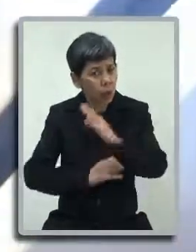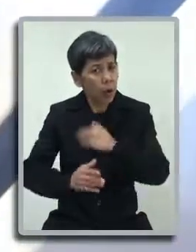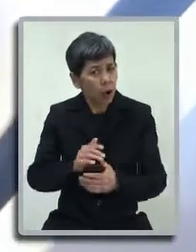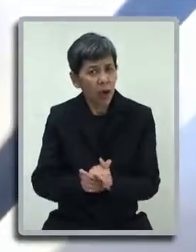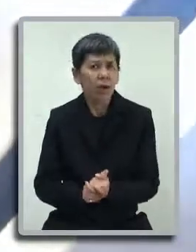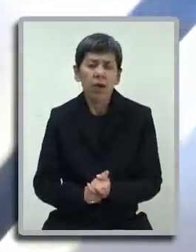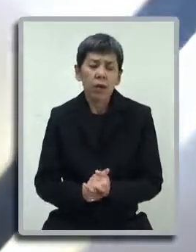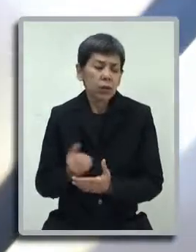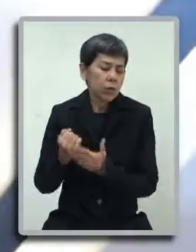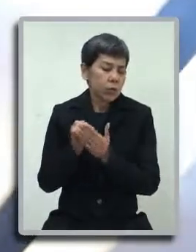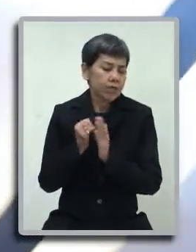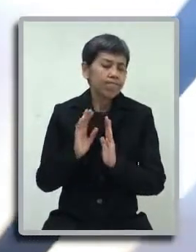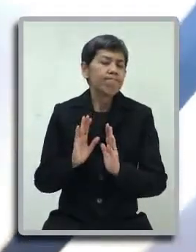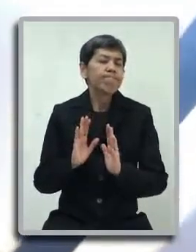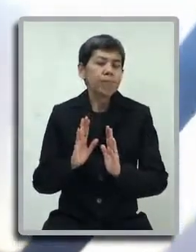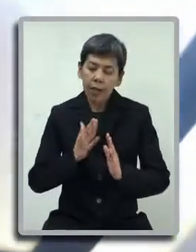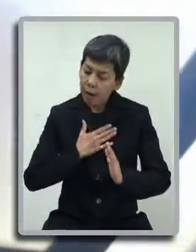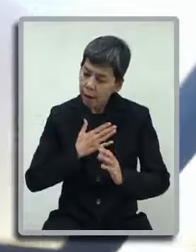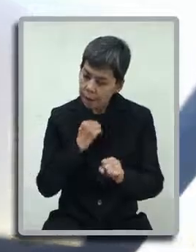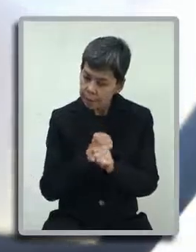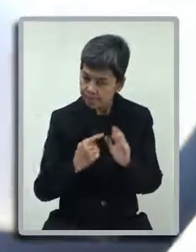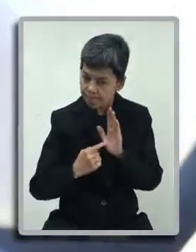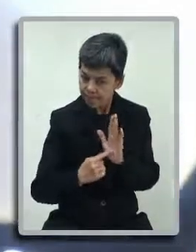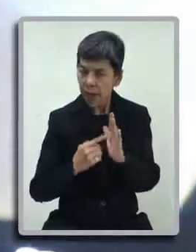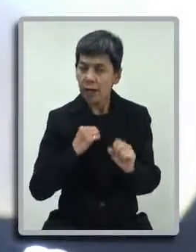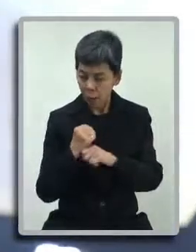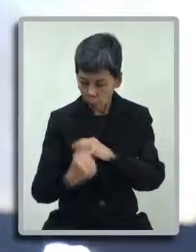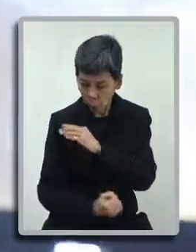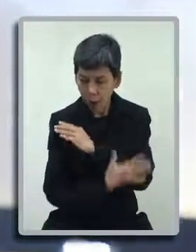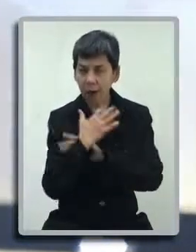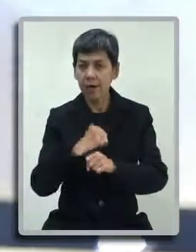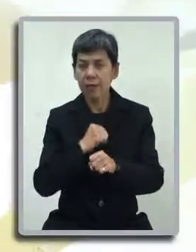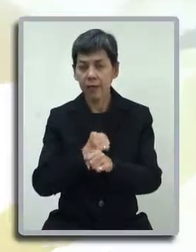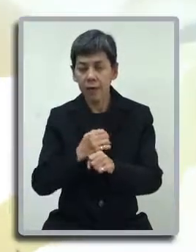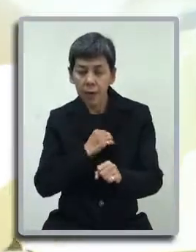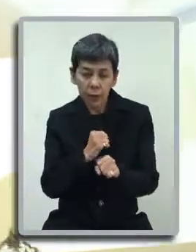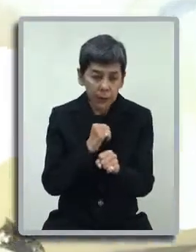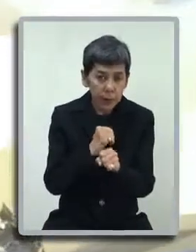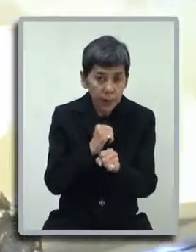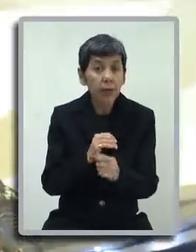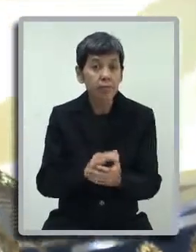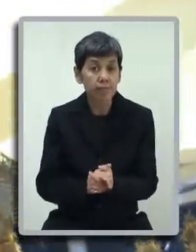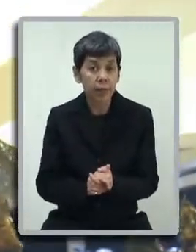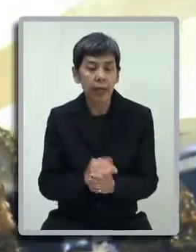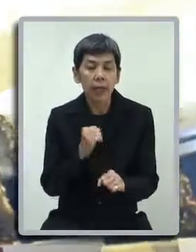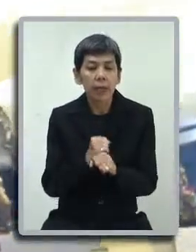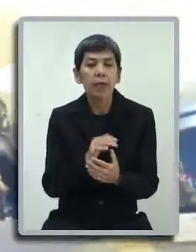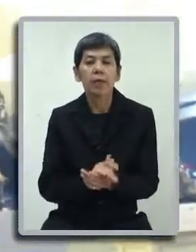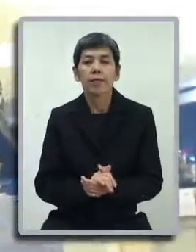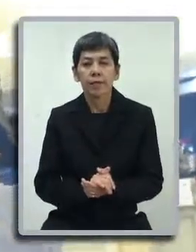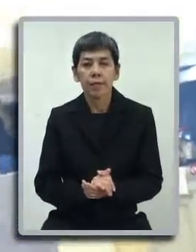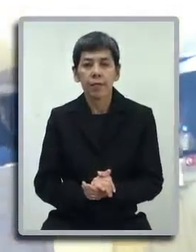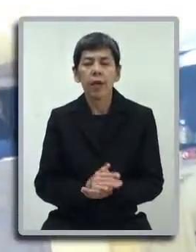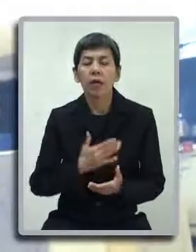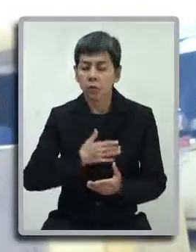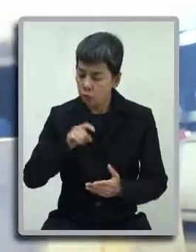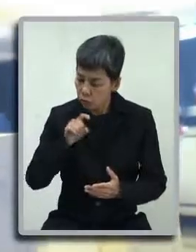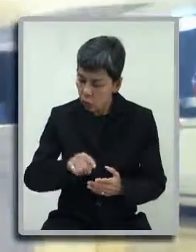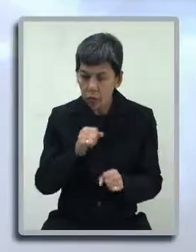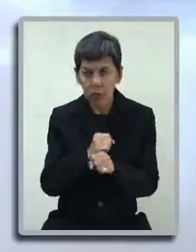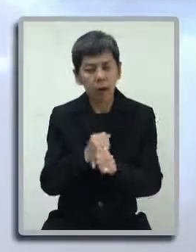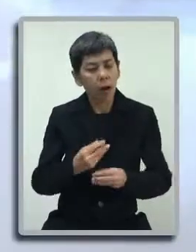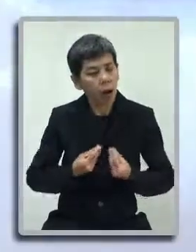อนเนี่ยเขาไม่ต้องการความช่วยเหลือแบบให้เปล่าเขาอยากจะได้โอกาสถ้าคุณมีความกตัญญูกตเมตตาชีวิตคุณจะเจริญอย่างเดียว